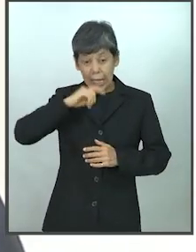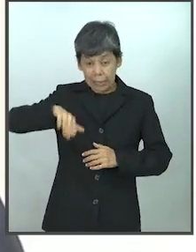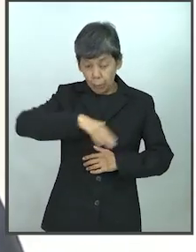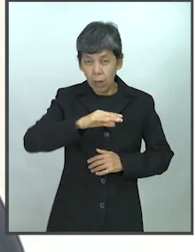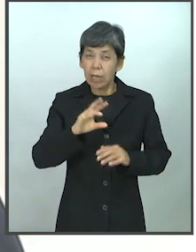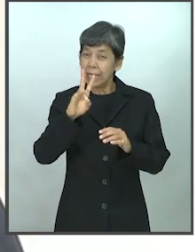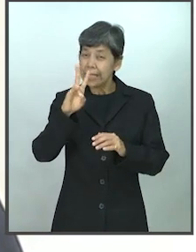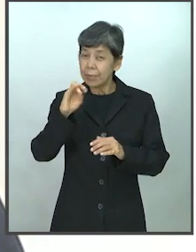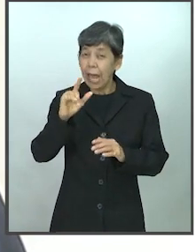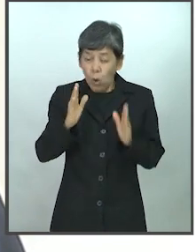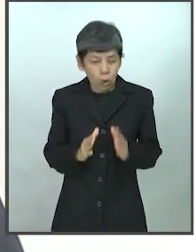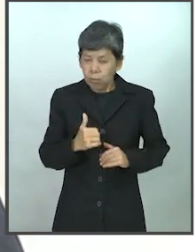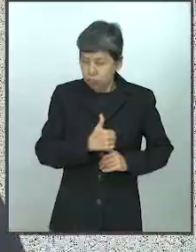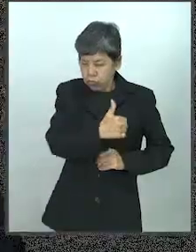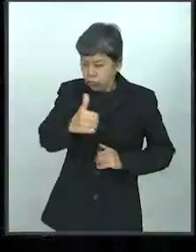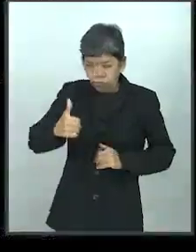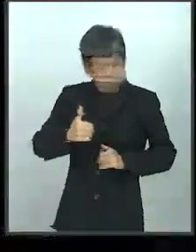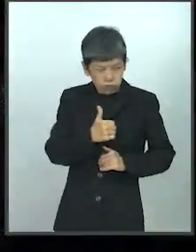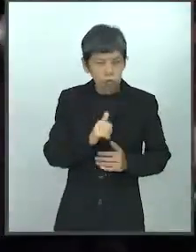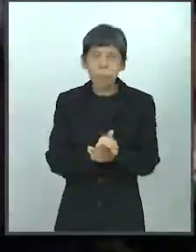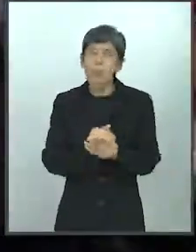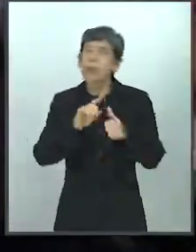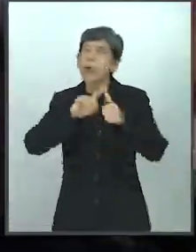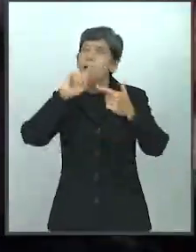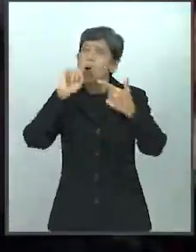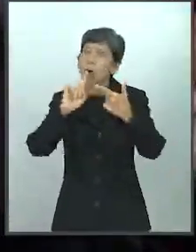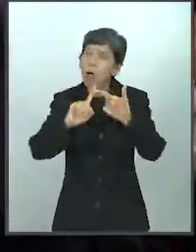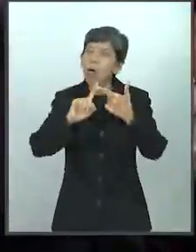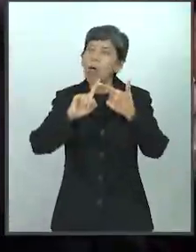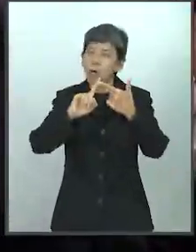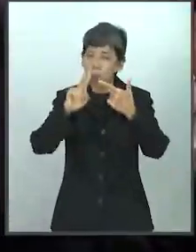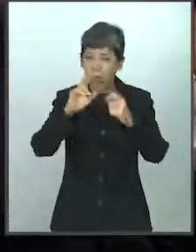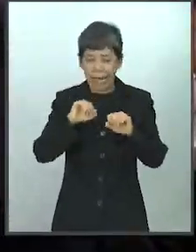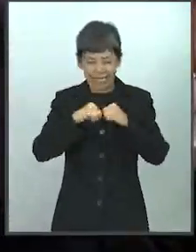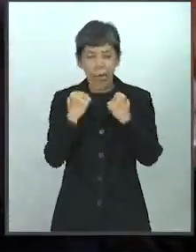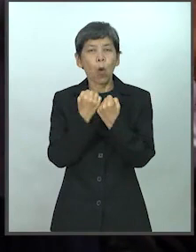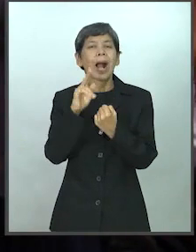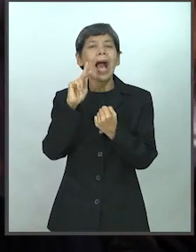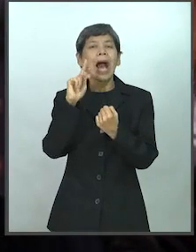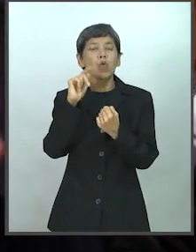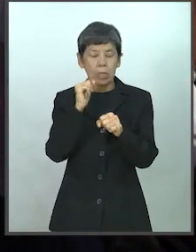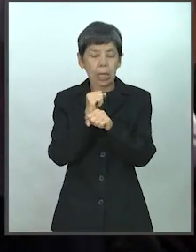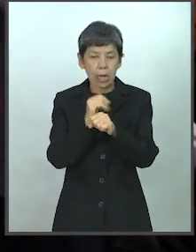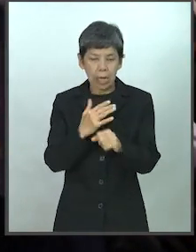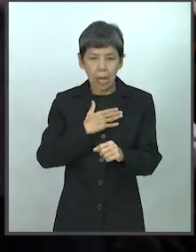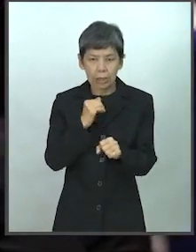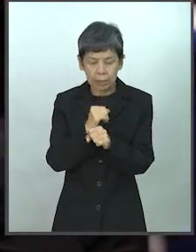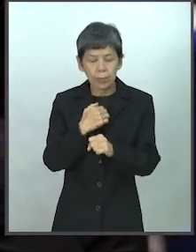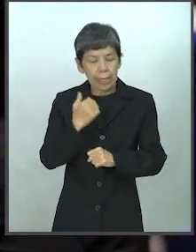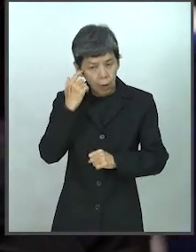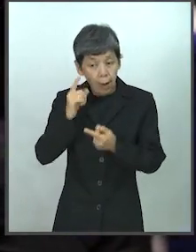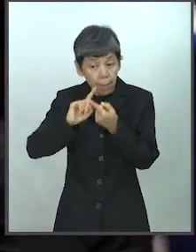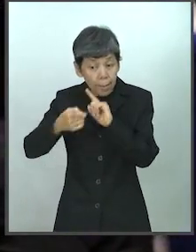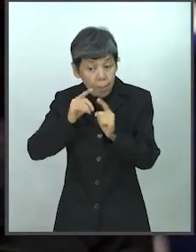ทศ70ล้านคนเป็นคนดี ครับ รอบที่2ด้วยความที่เราเป็นสมาคมนักข่าวเราก็ให้เ